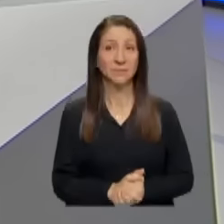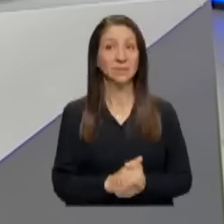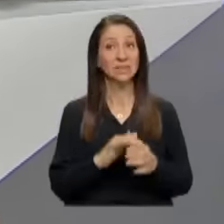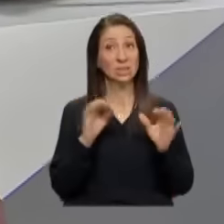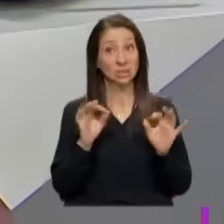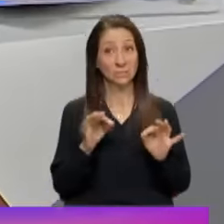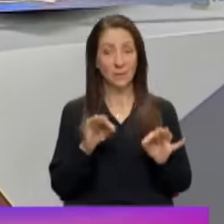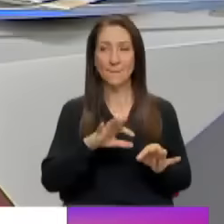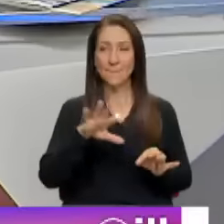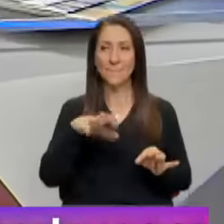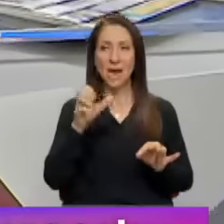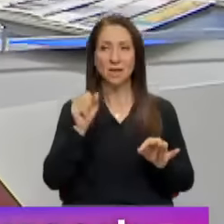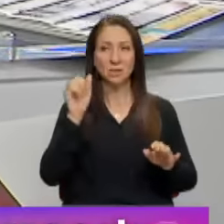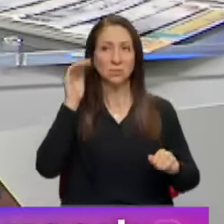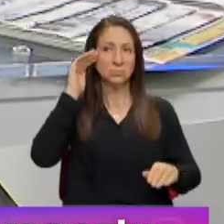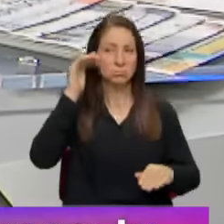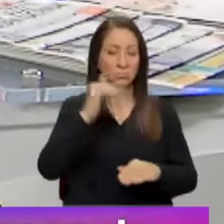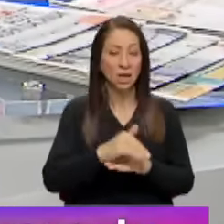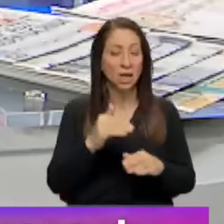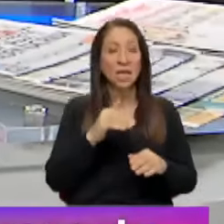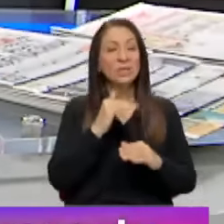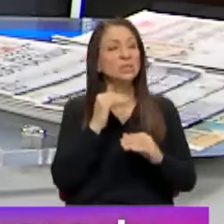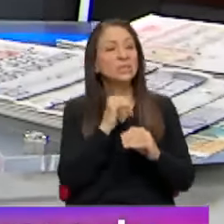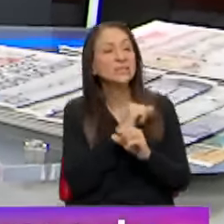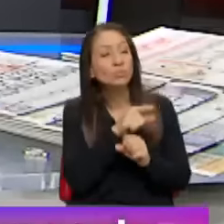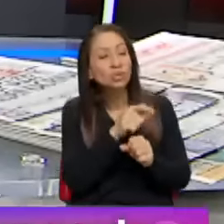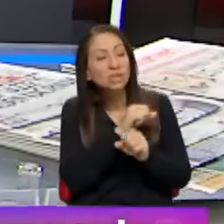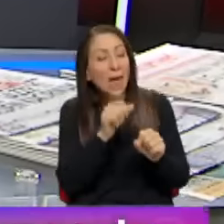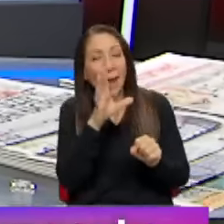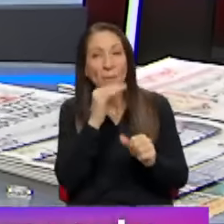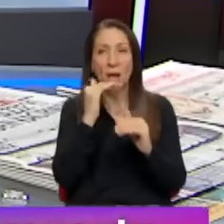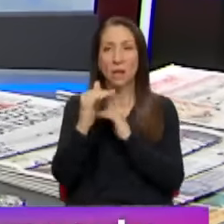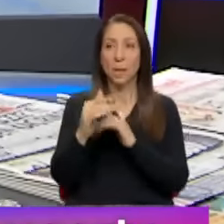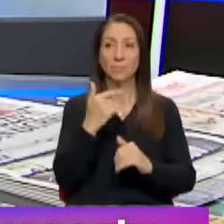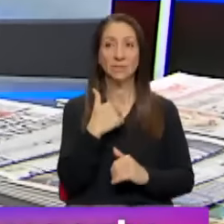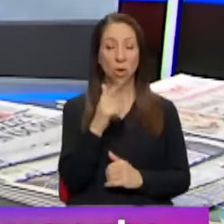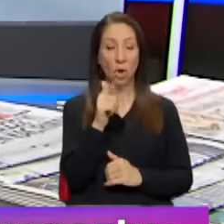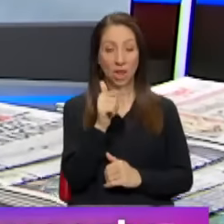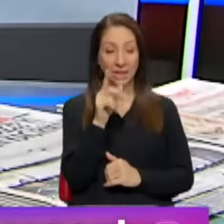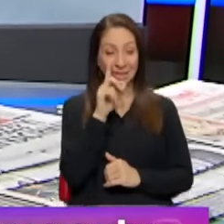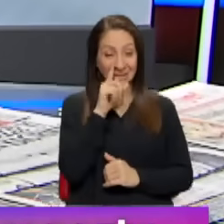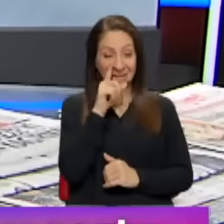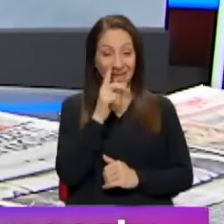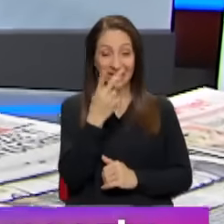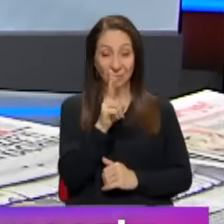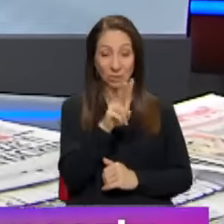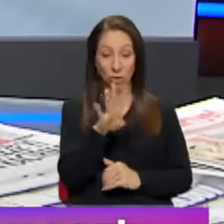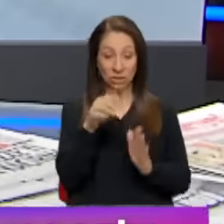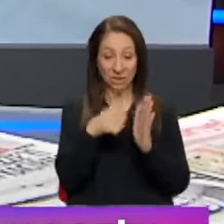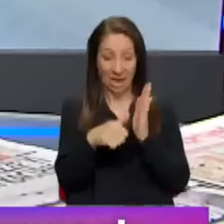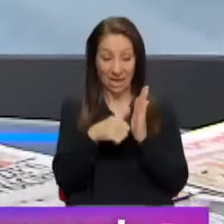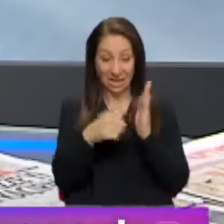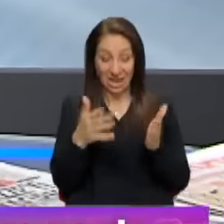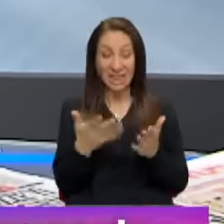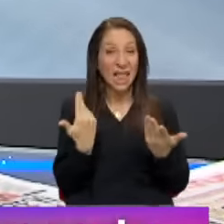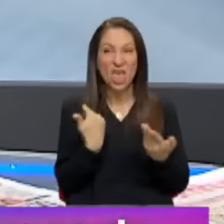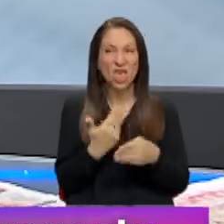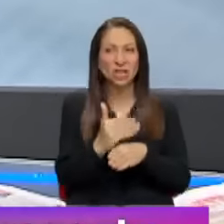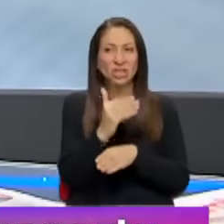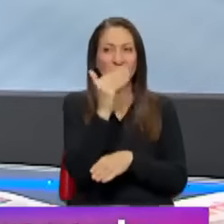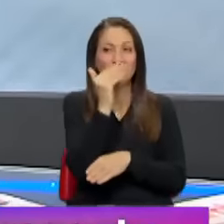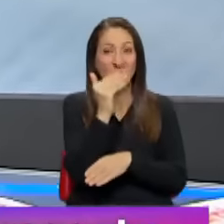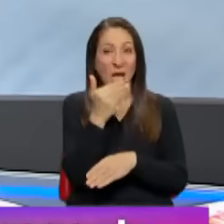Şimdi merkez çöktü, faturası halka. Biz 16 Nisan 2024 tarihinde neyi yaşadığımızı